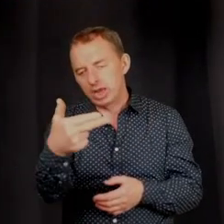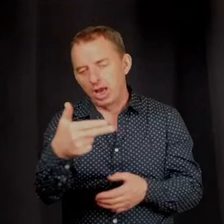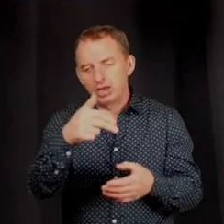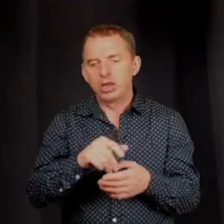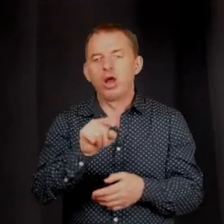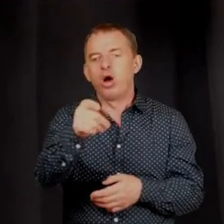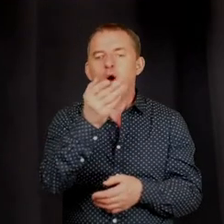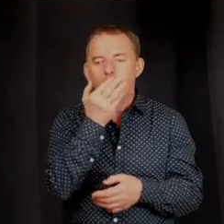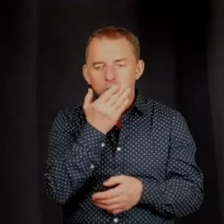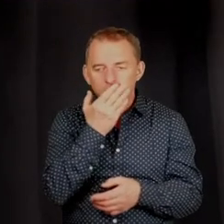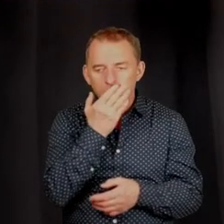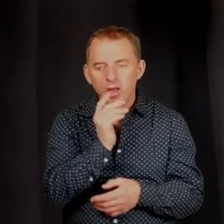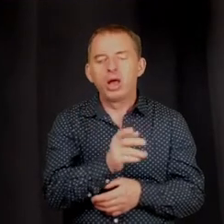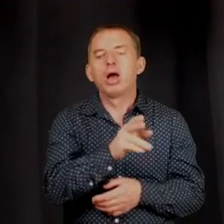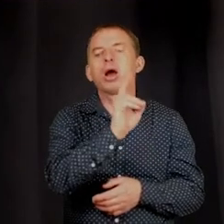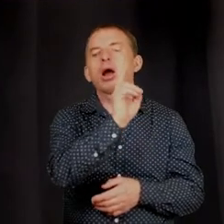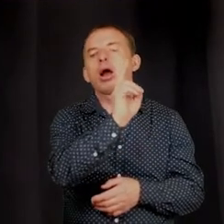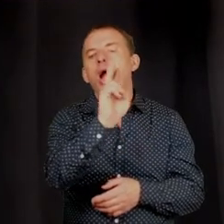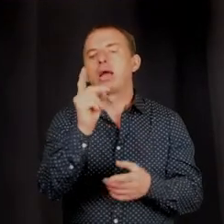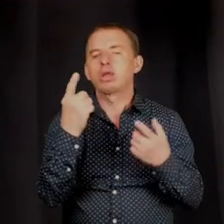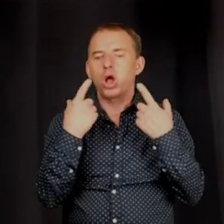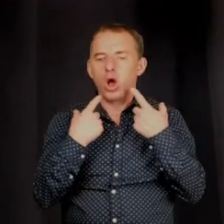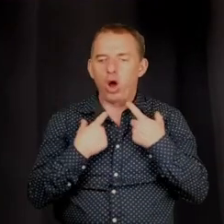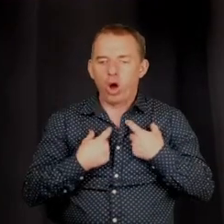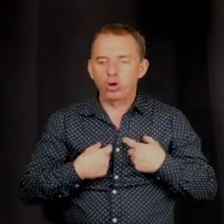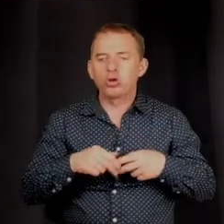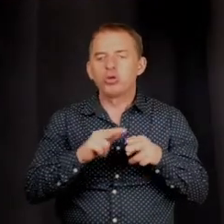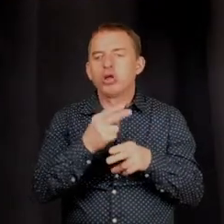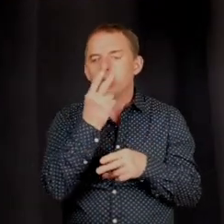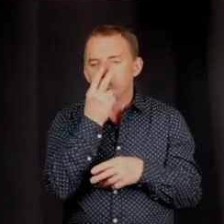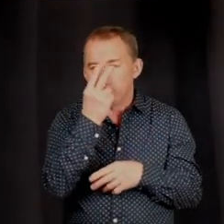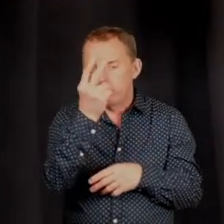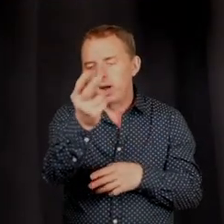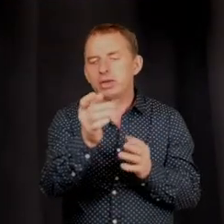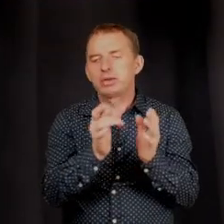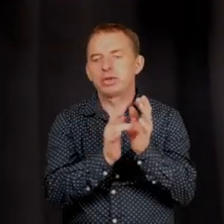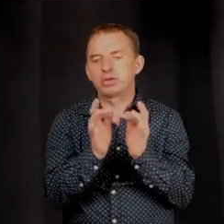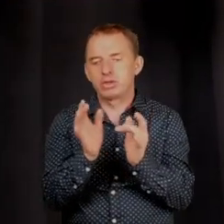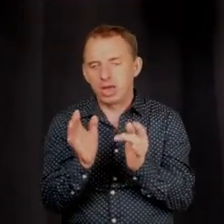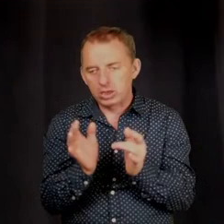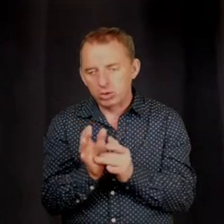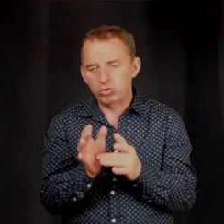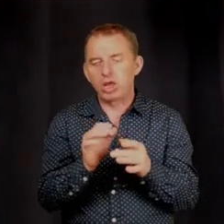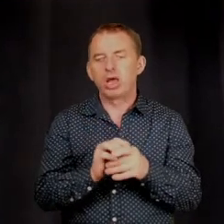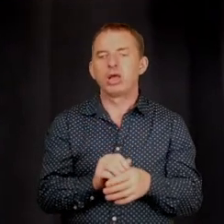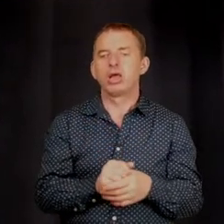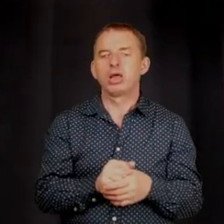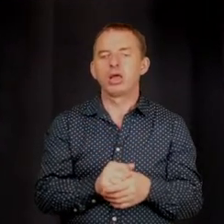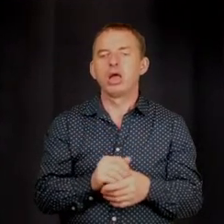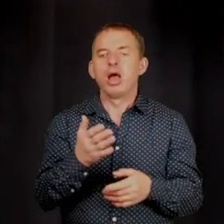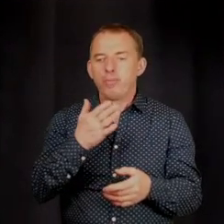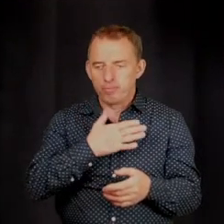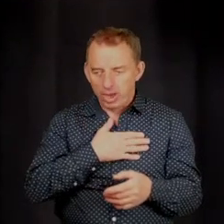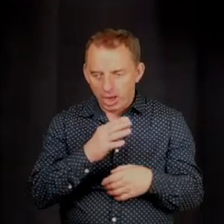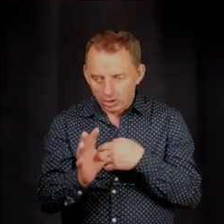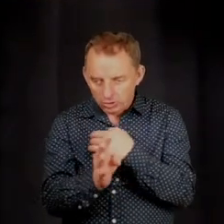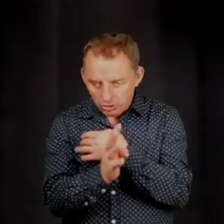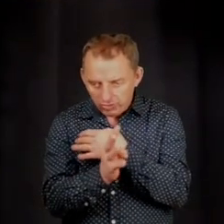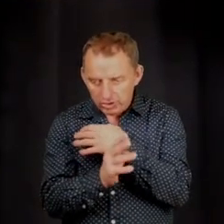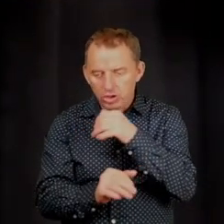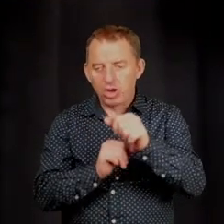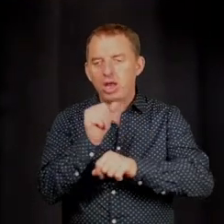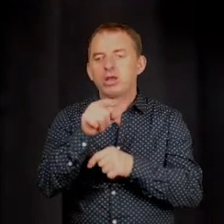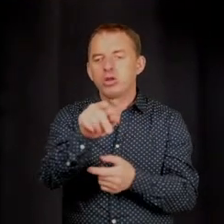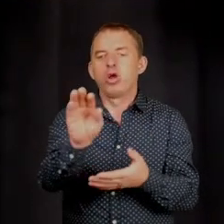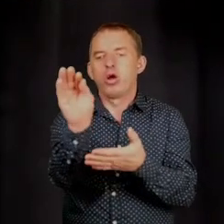On mówi o każdym oku, które zobaczy Jezusa. And he's in his 90s when he writes it. I ma 90 lat, kiedy to